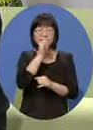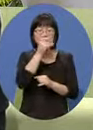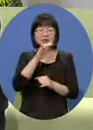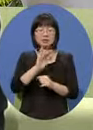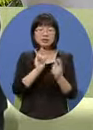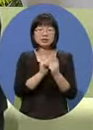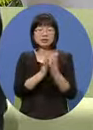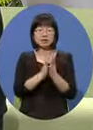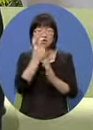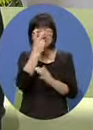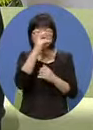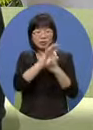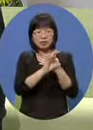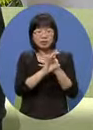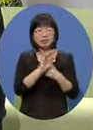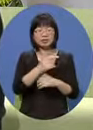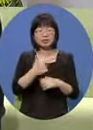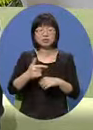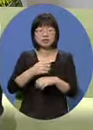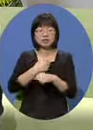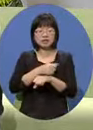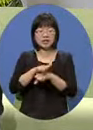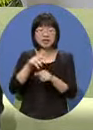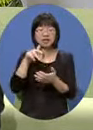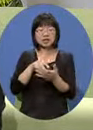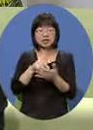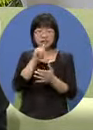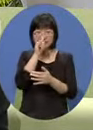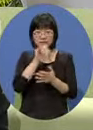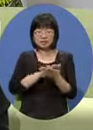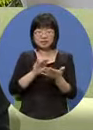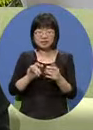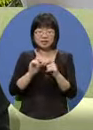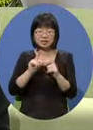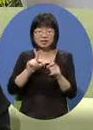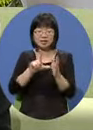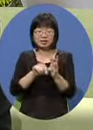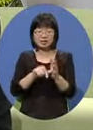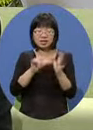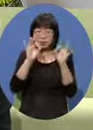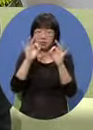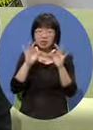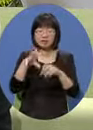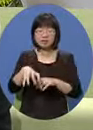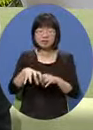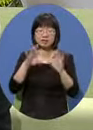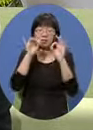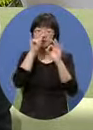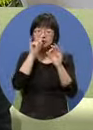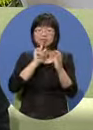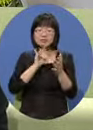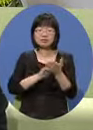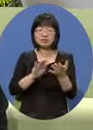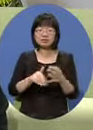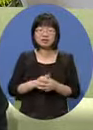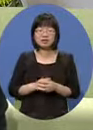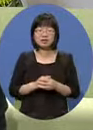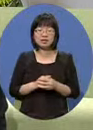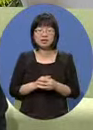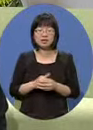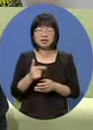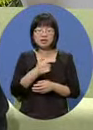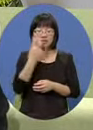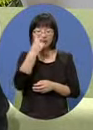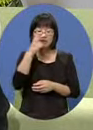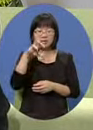실제로 진료를 하다 보면 너무 다양한 경우가 있긴 한데요. 그래도 네. 좀 흔한 시간대랑 장소가 좀 있습니다.